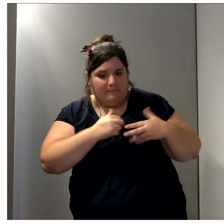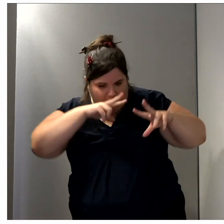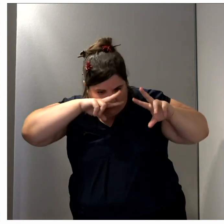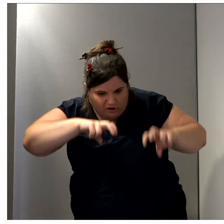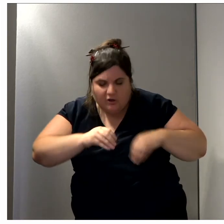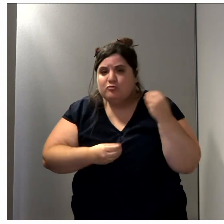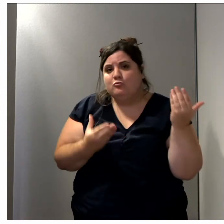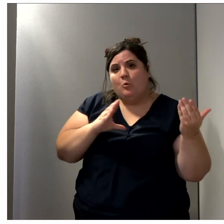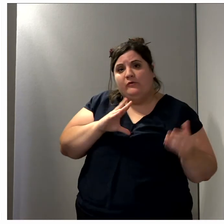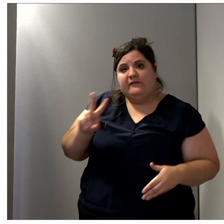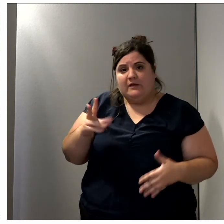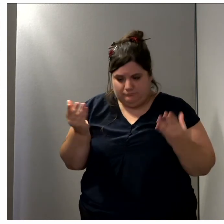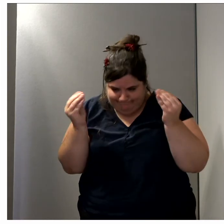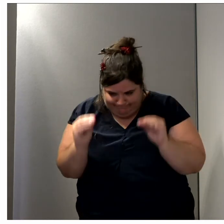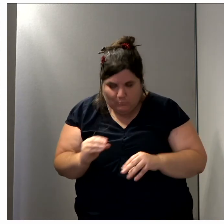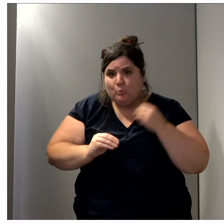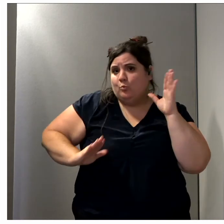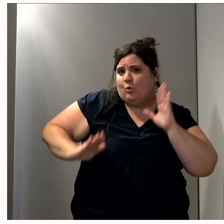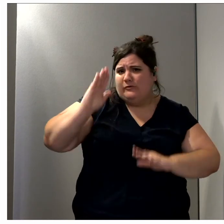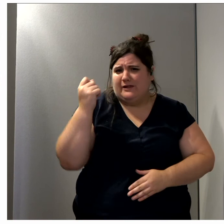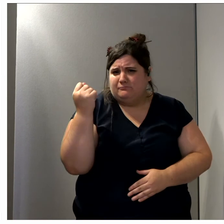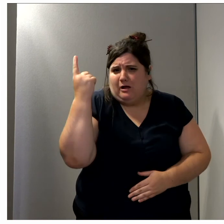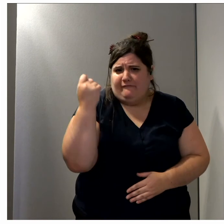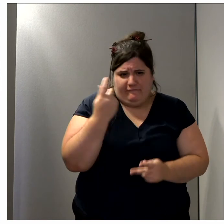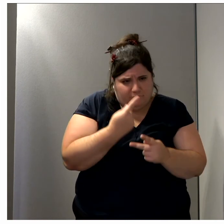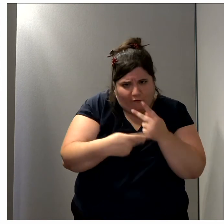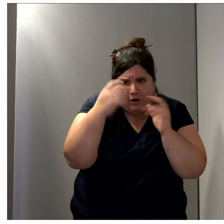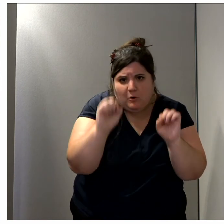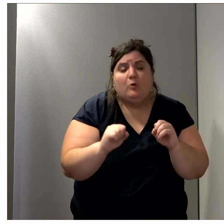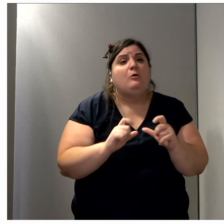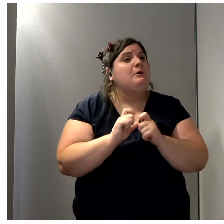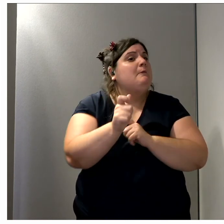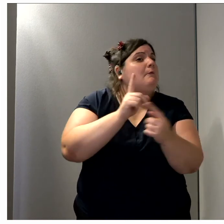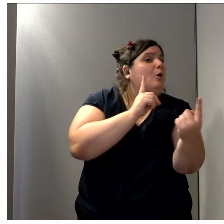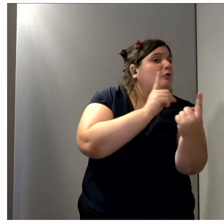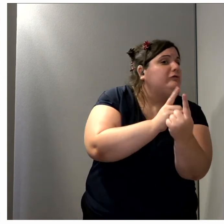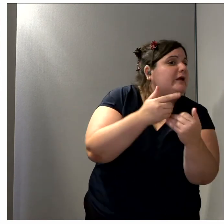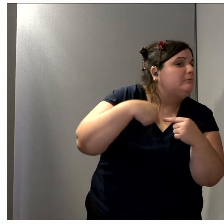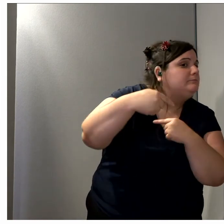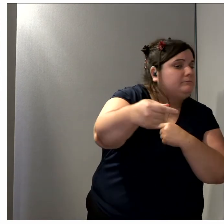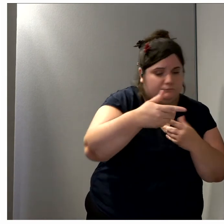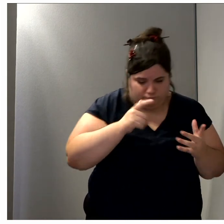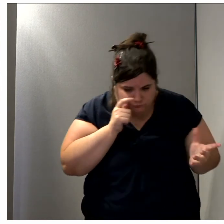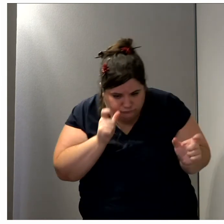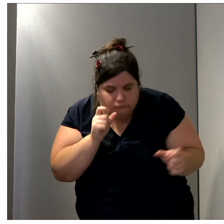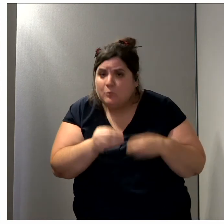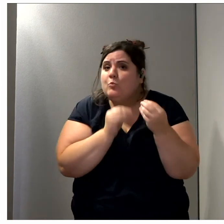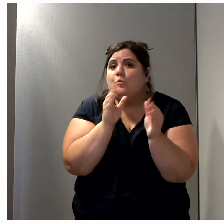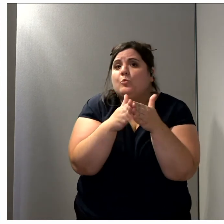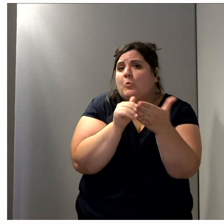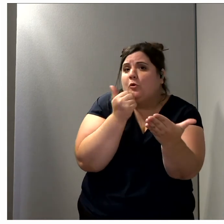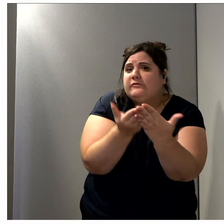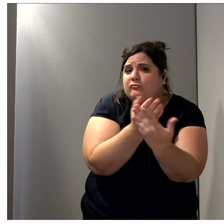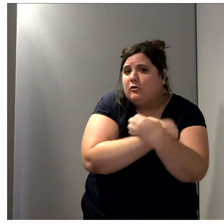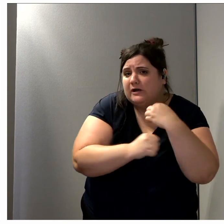leur CV, candidater rapidement, suivre leurs entretiens, demander un rendez-vous.